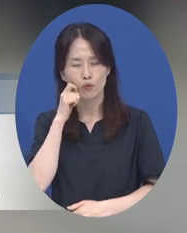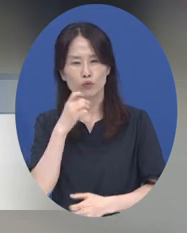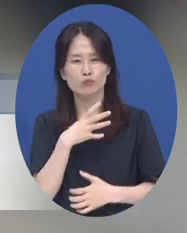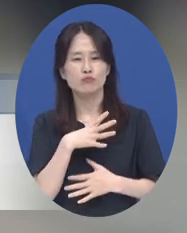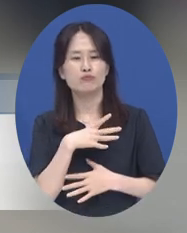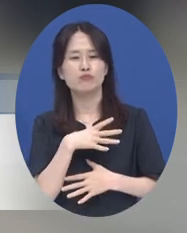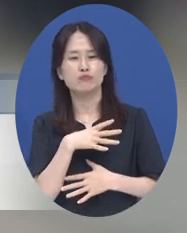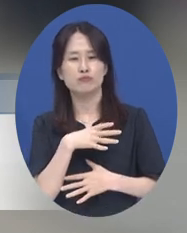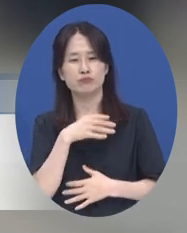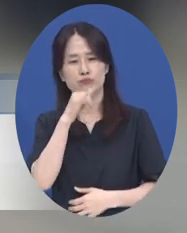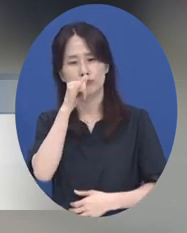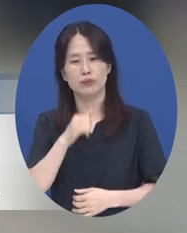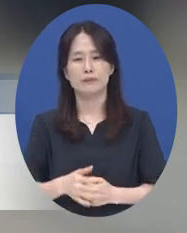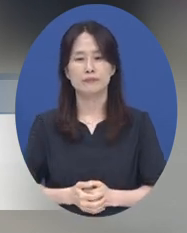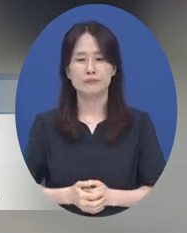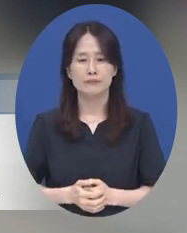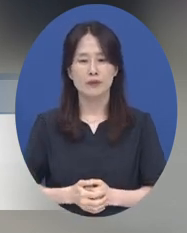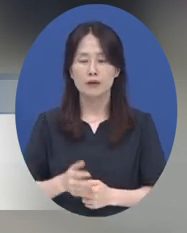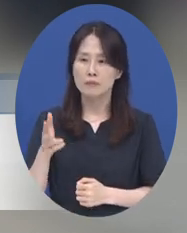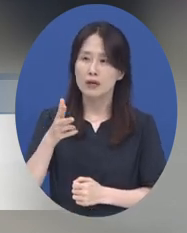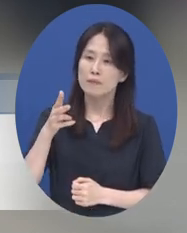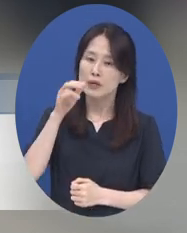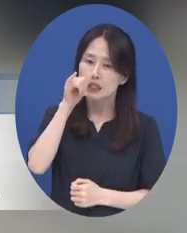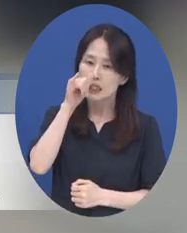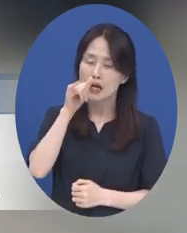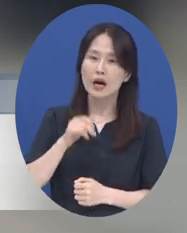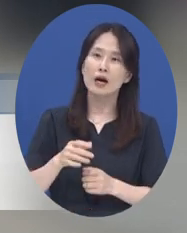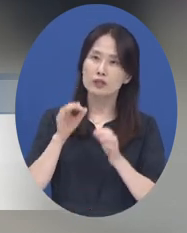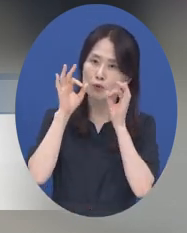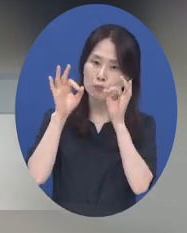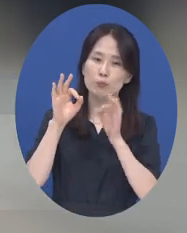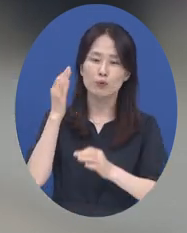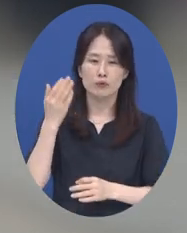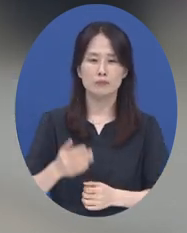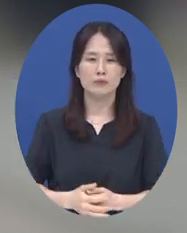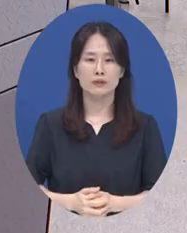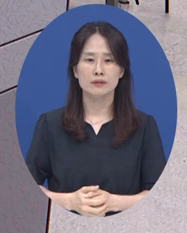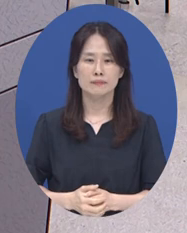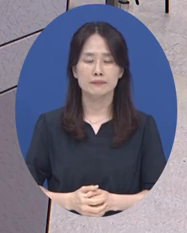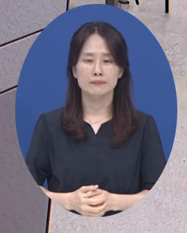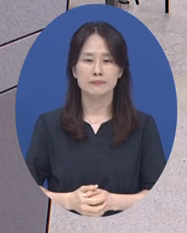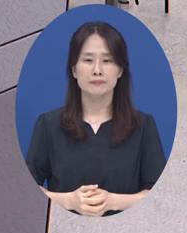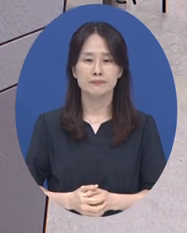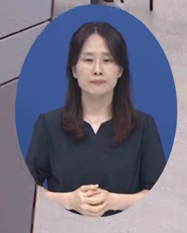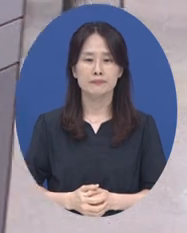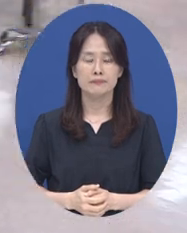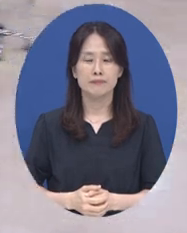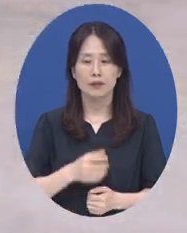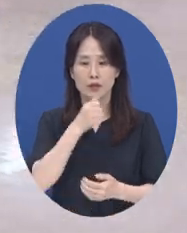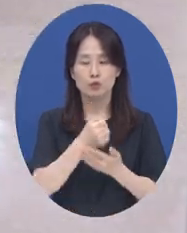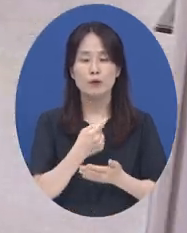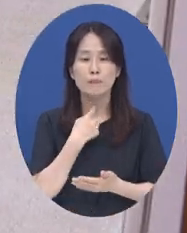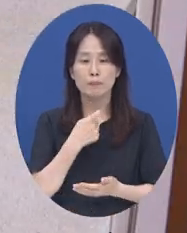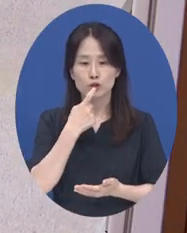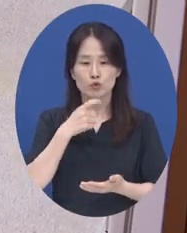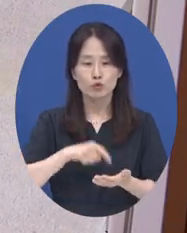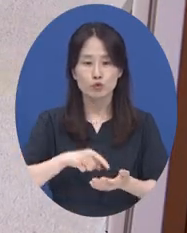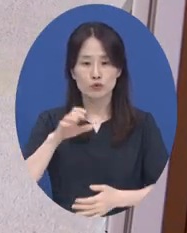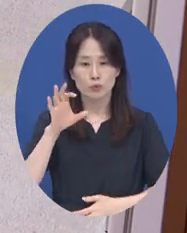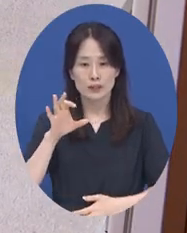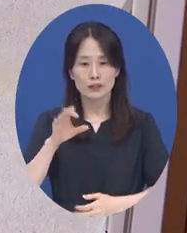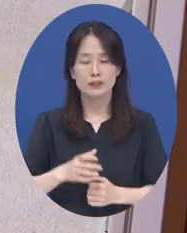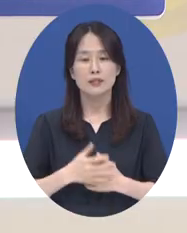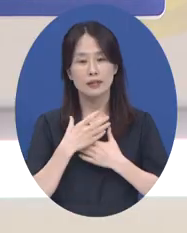어렵고 무섭고 하거든요. 카메라가 있는지도 한 번 더 보게 되더라고요. 이렇게 범죄에 취약한